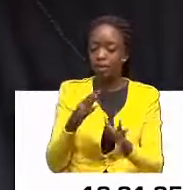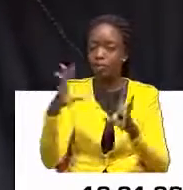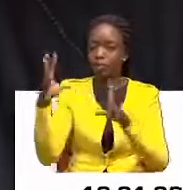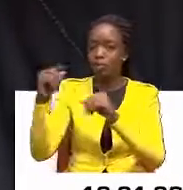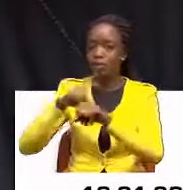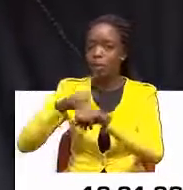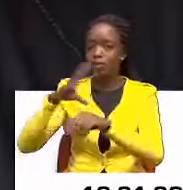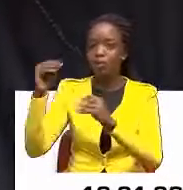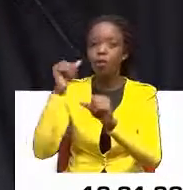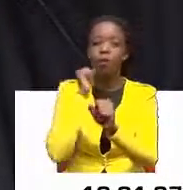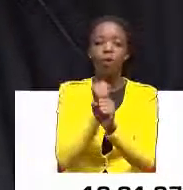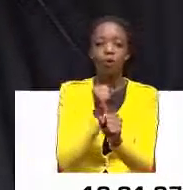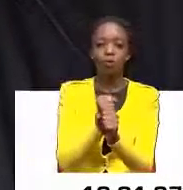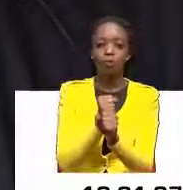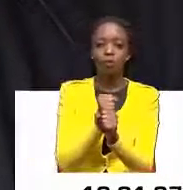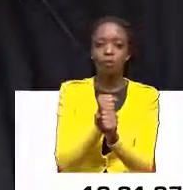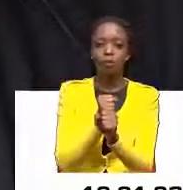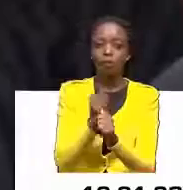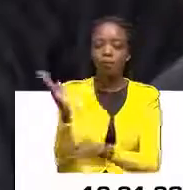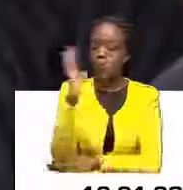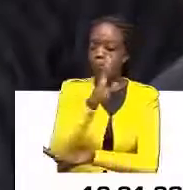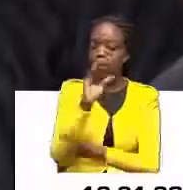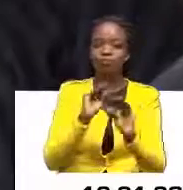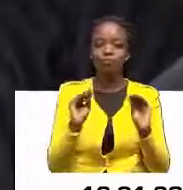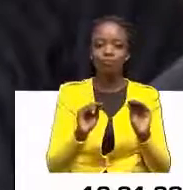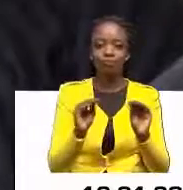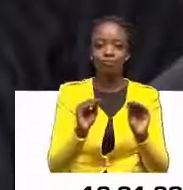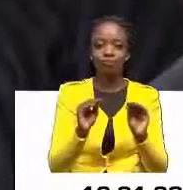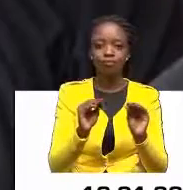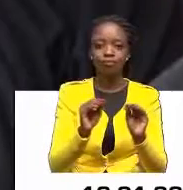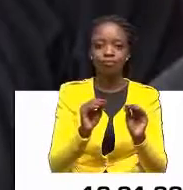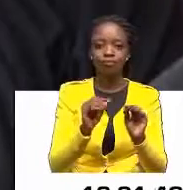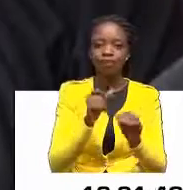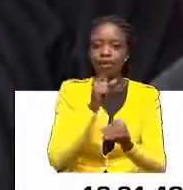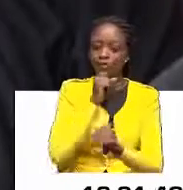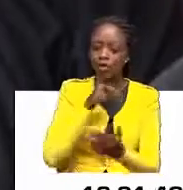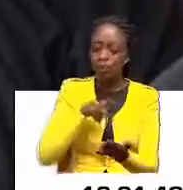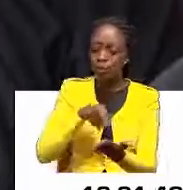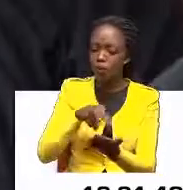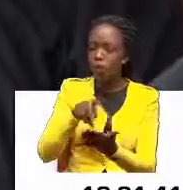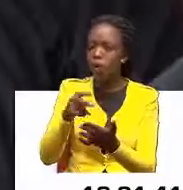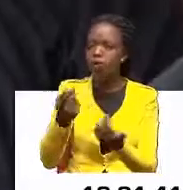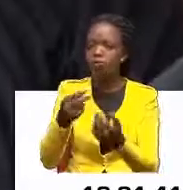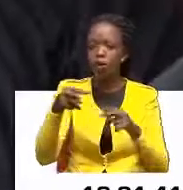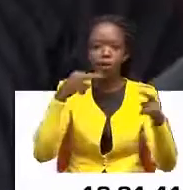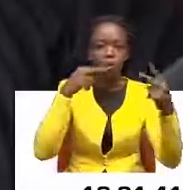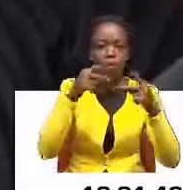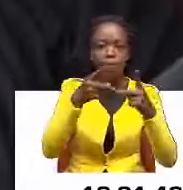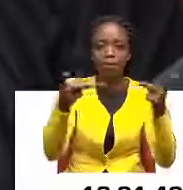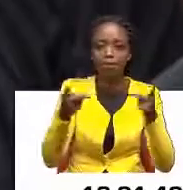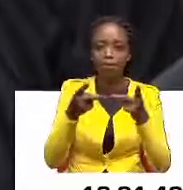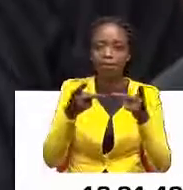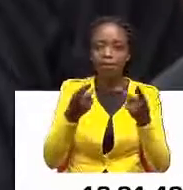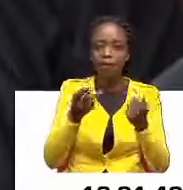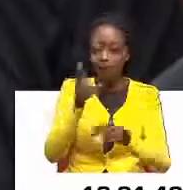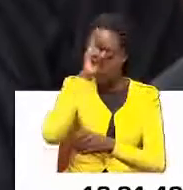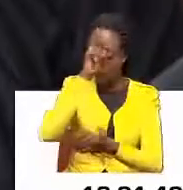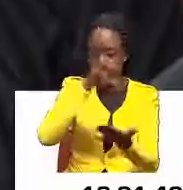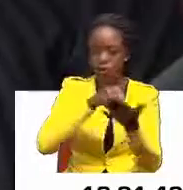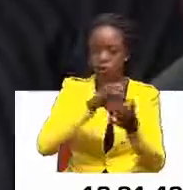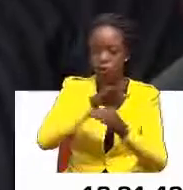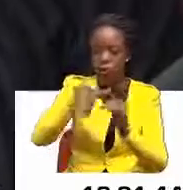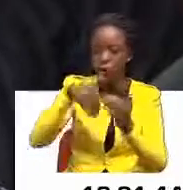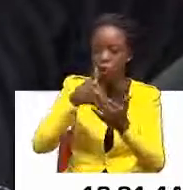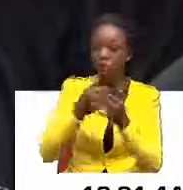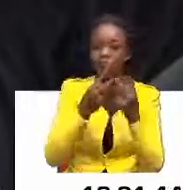anaenda kazini, akurudi. Babu yake alitembea kwa hizi nini zote, hizi ma police station zote,